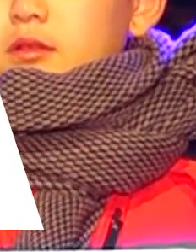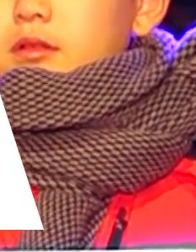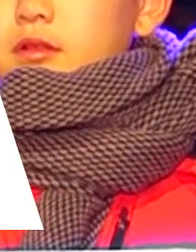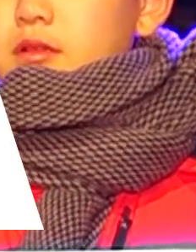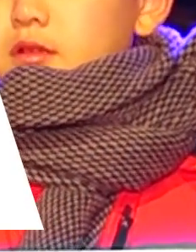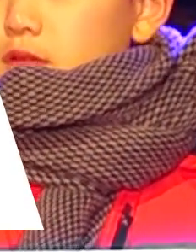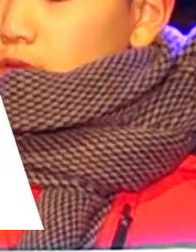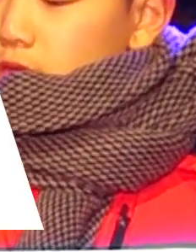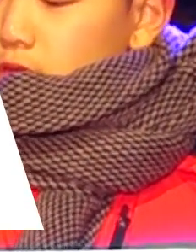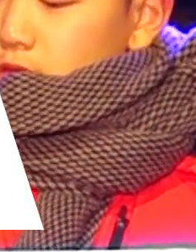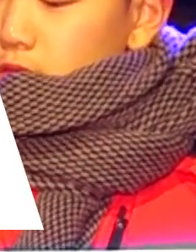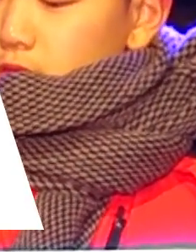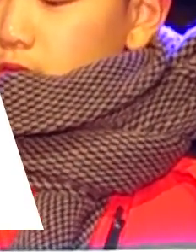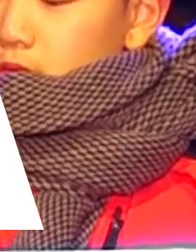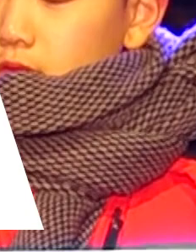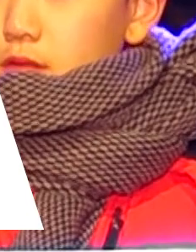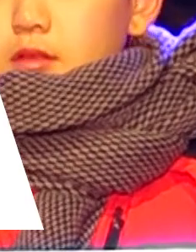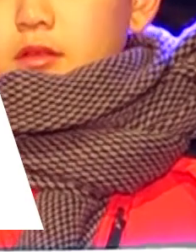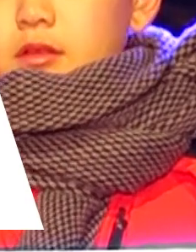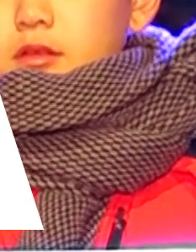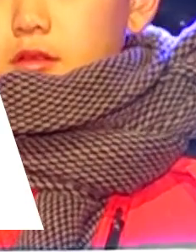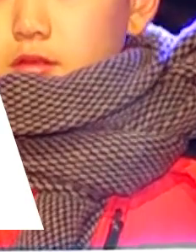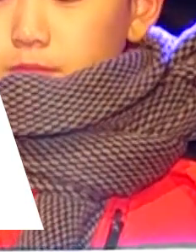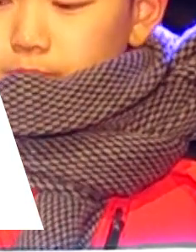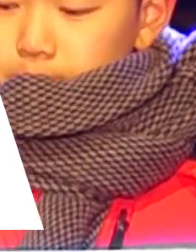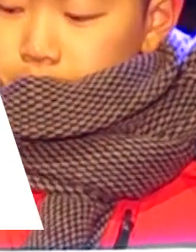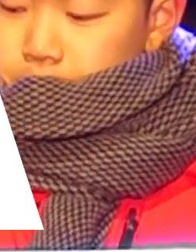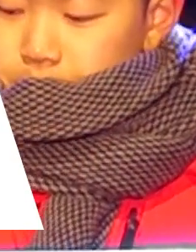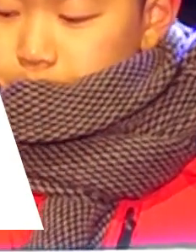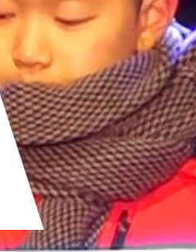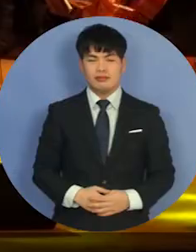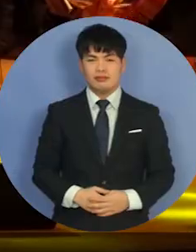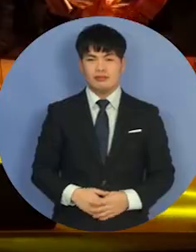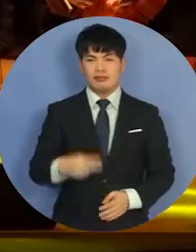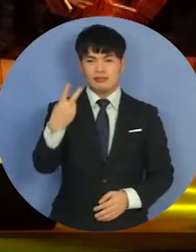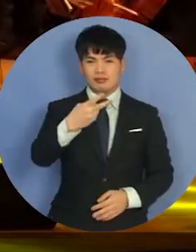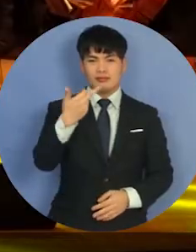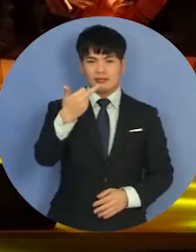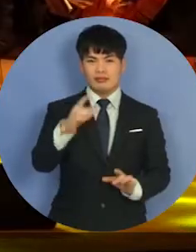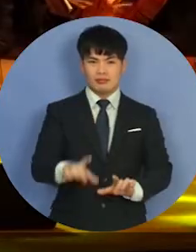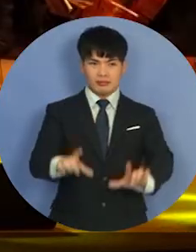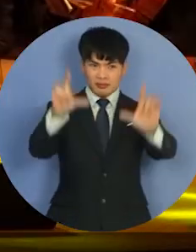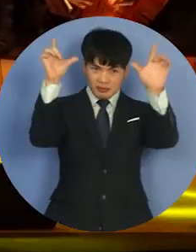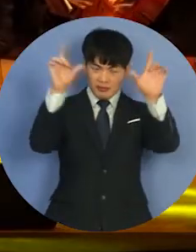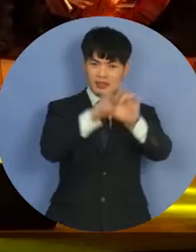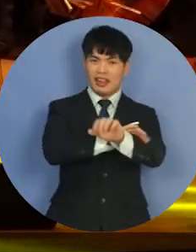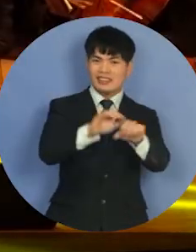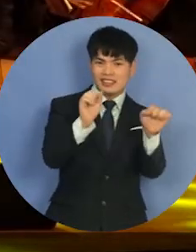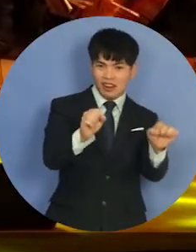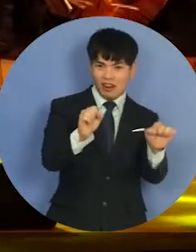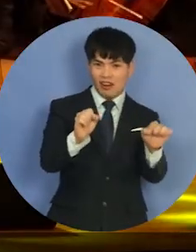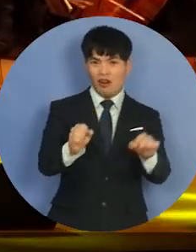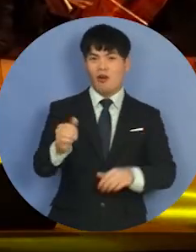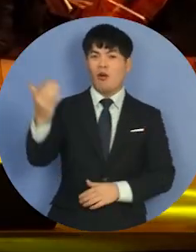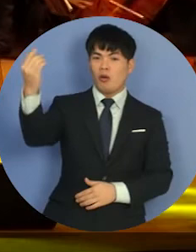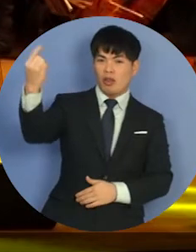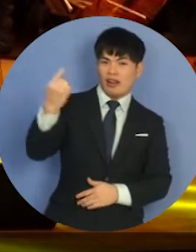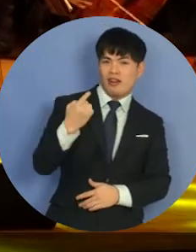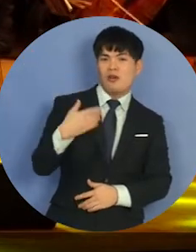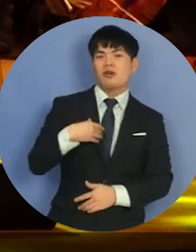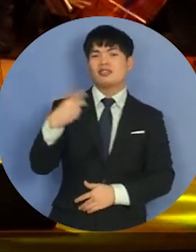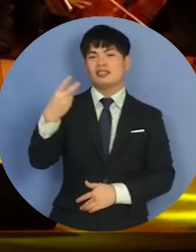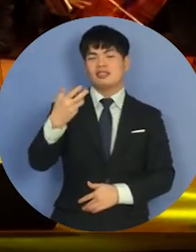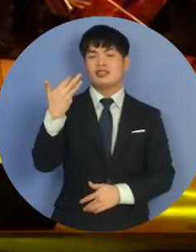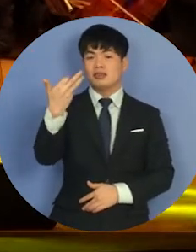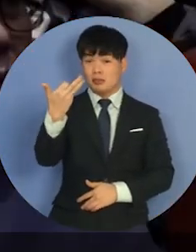또 우리 동서횡단철도가 꼭 실현되길 바라겠습니다. 2017 굿바이, 헬로 2018이란 주제로